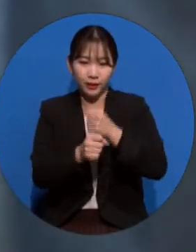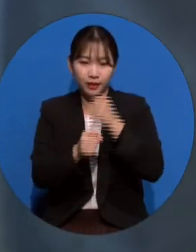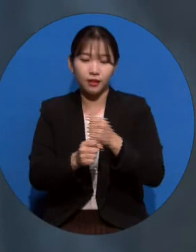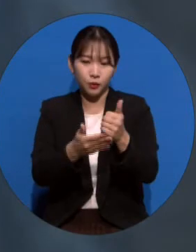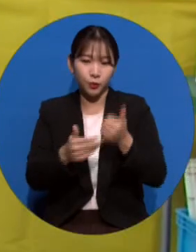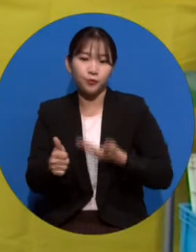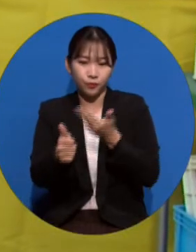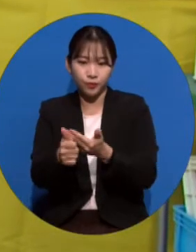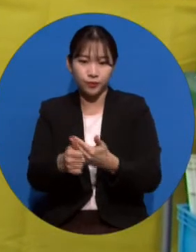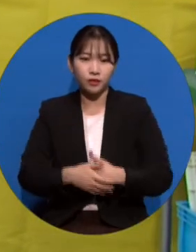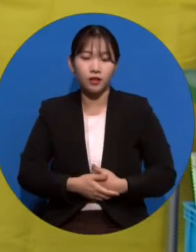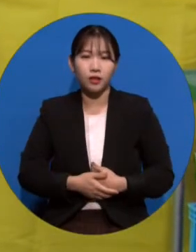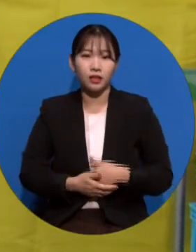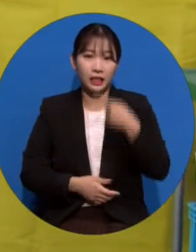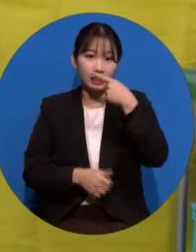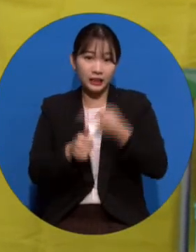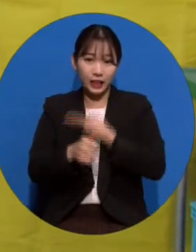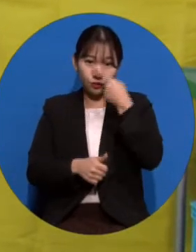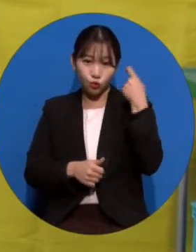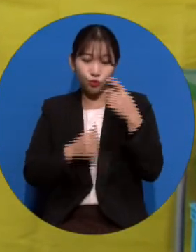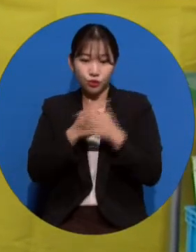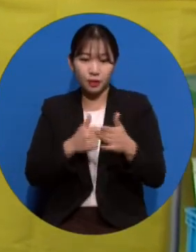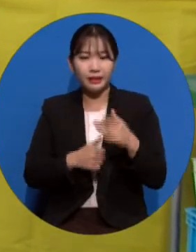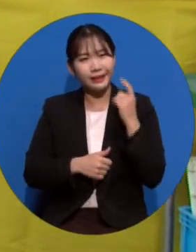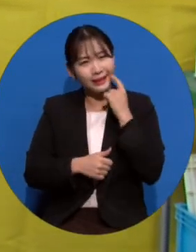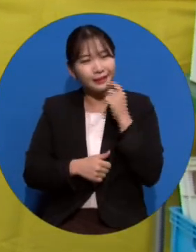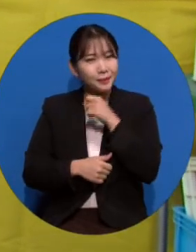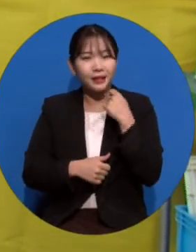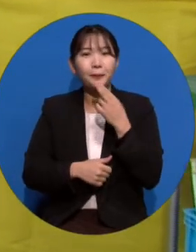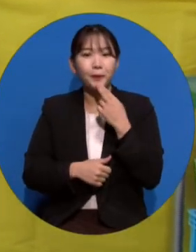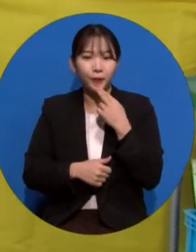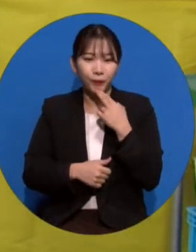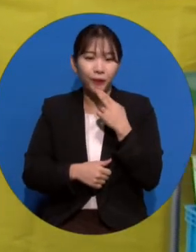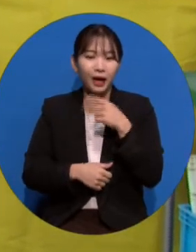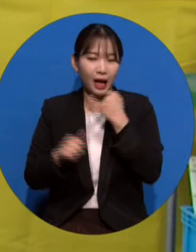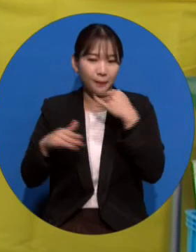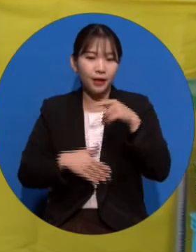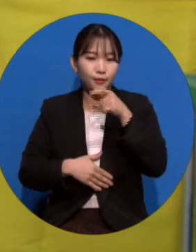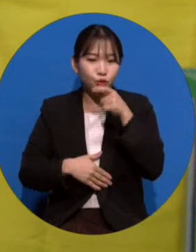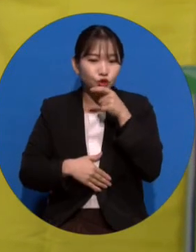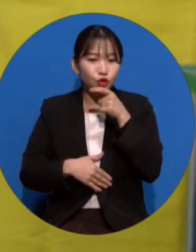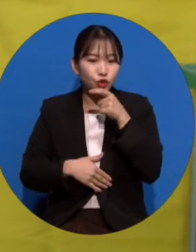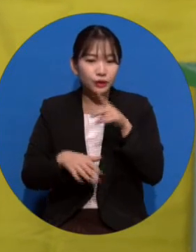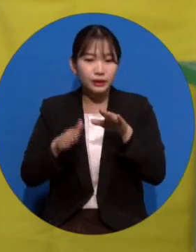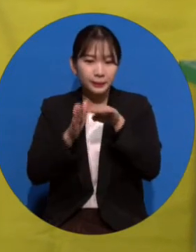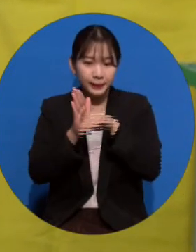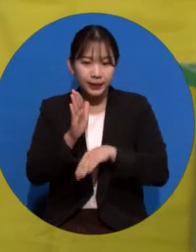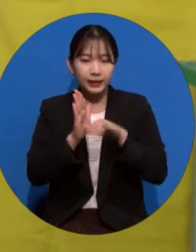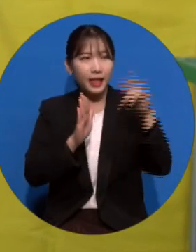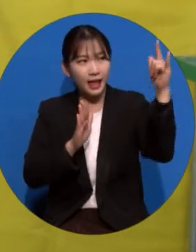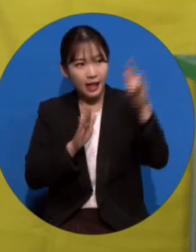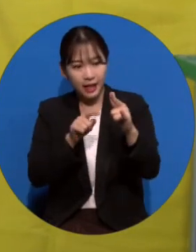맞이합니다. 이게 아무래도 자연산이다 보니까 인공적인 맛이 없고 바닷물이 벌어졌을 때 이게 햇빛을